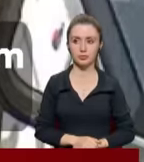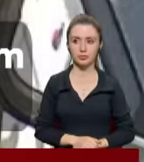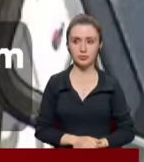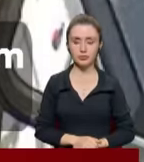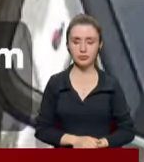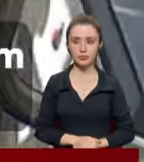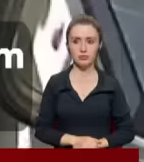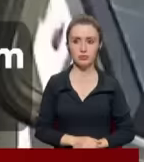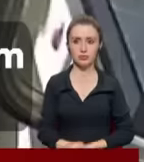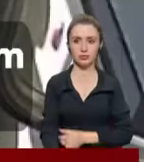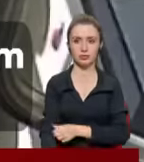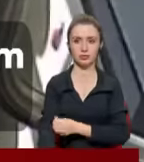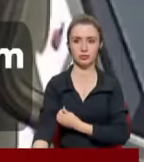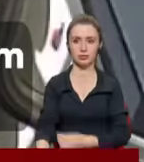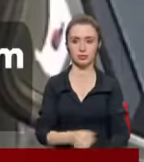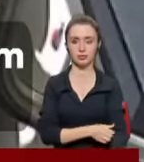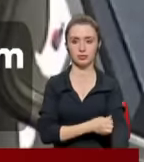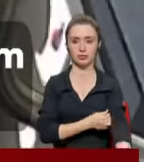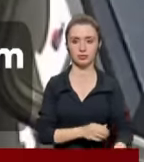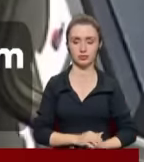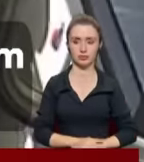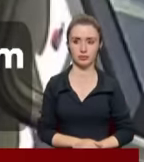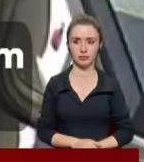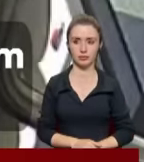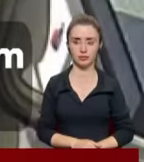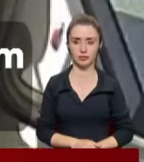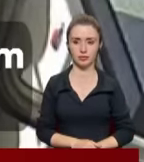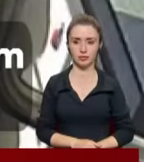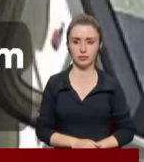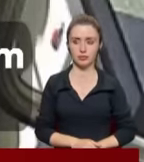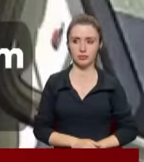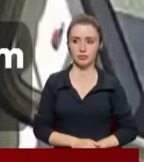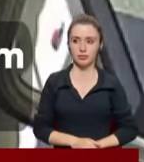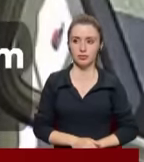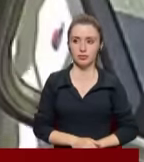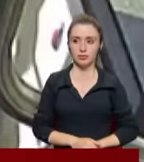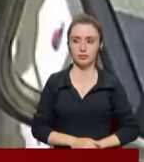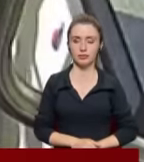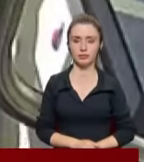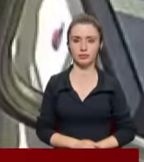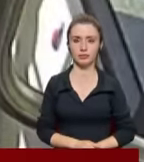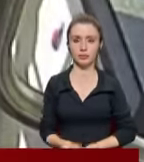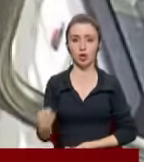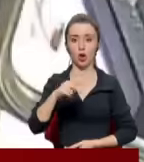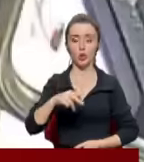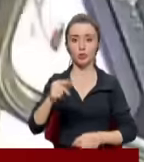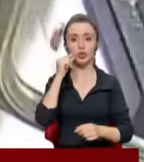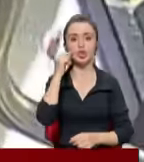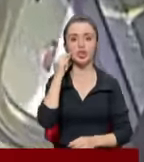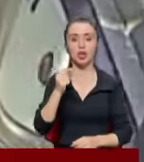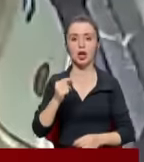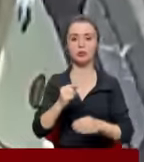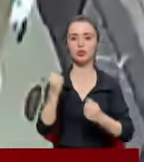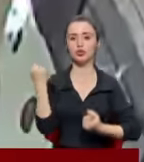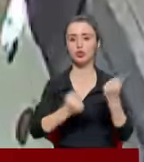sallıyor bize Ben hasta çocuk diyorum vuruyor benim engelleyim diyor araya diğer yolcular ve otobüs